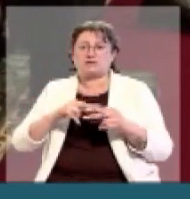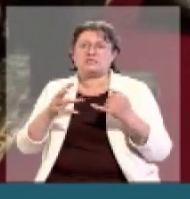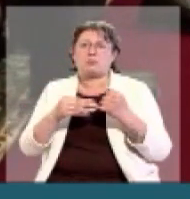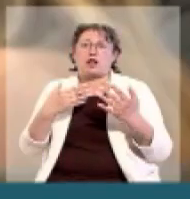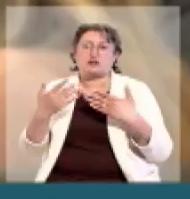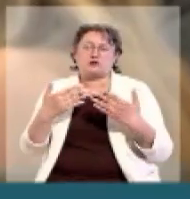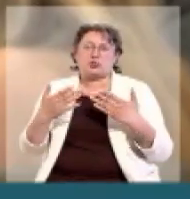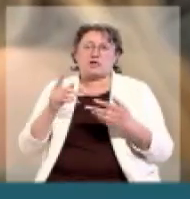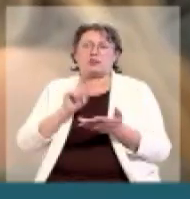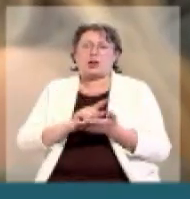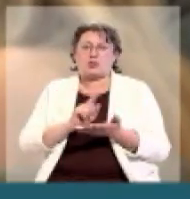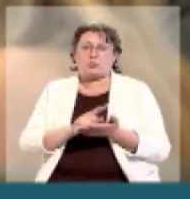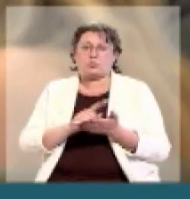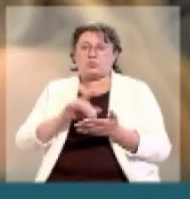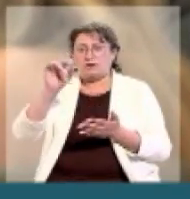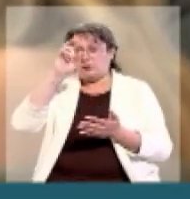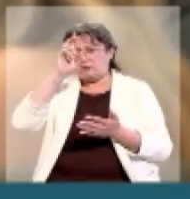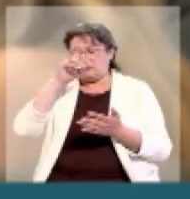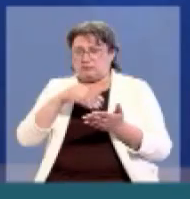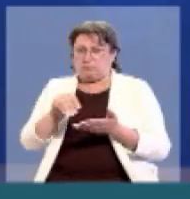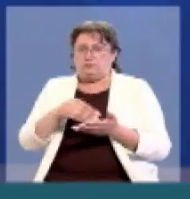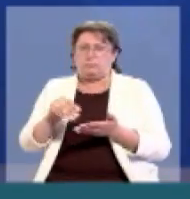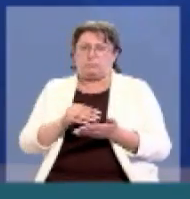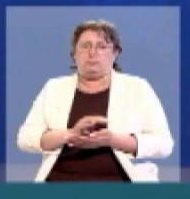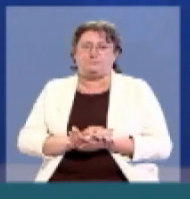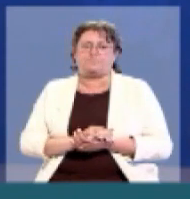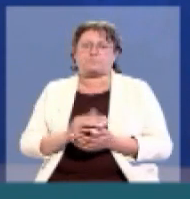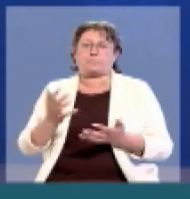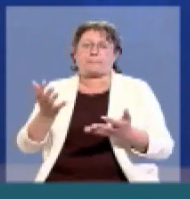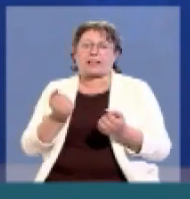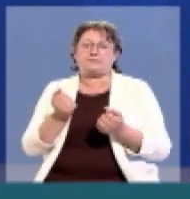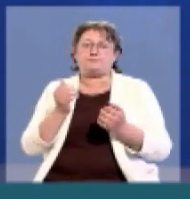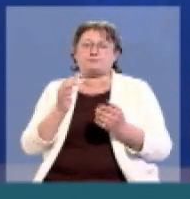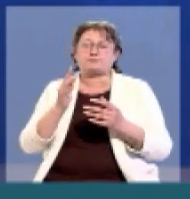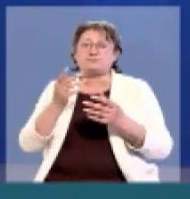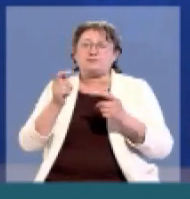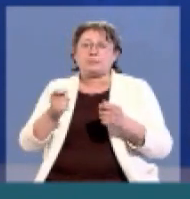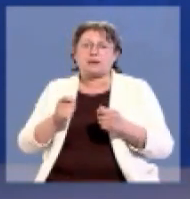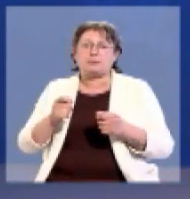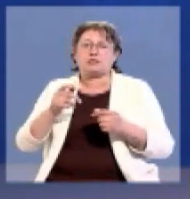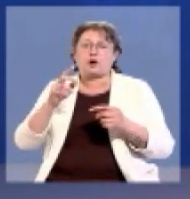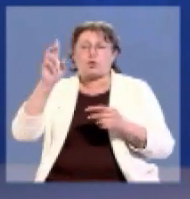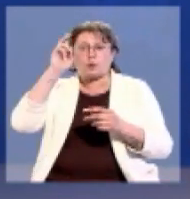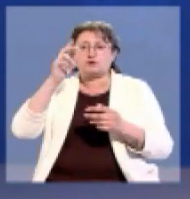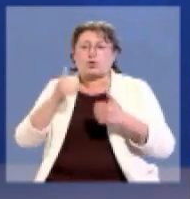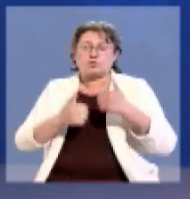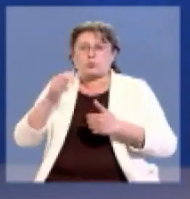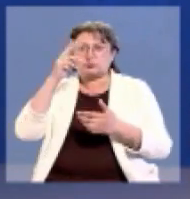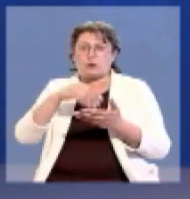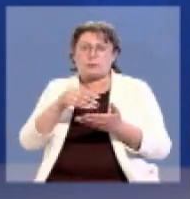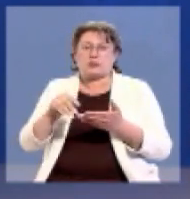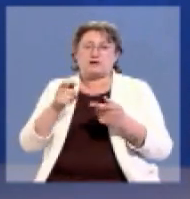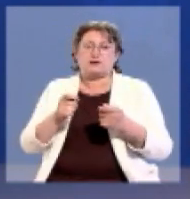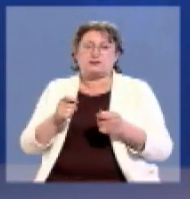земельных отношений, налогообложения и государственных закупок. Предприниматель пожаловался в департамент на результаты конкурса государственных закупок, проведенных